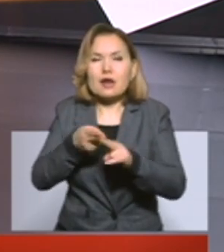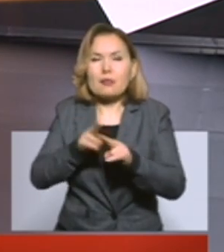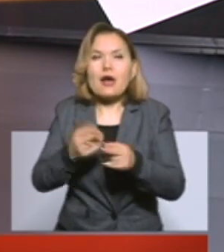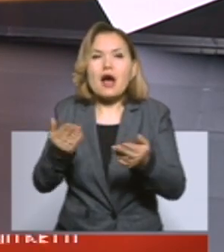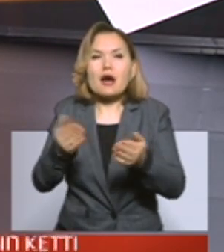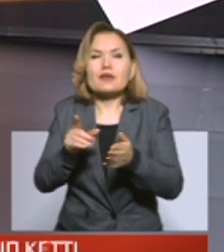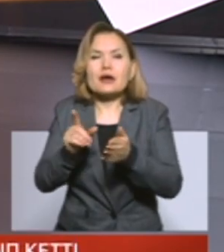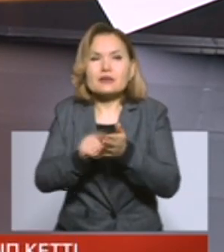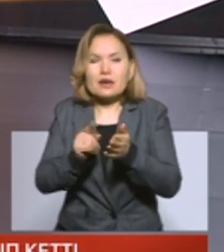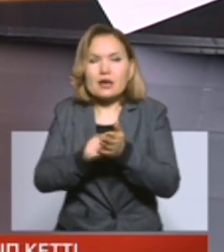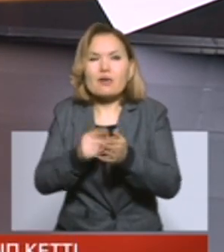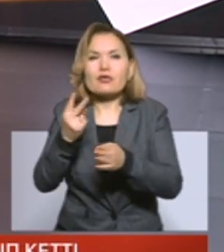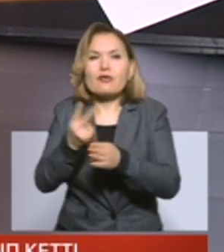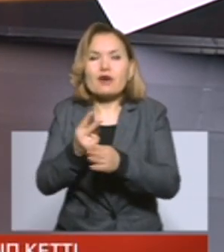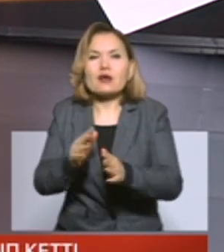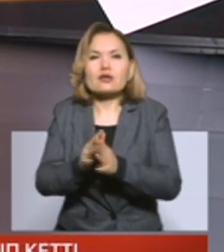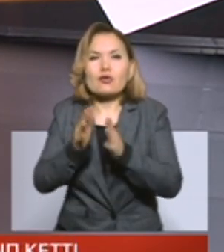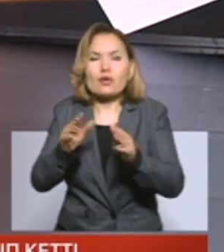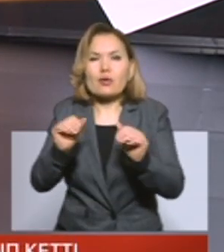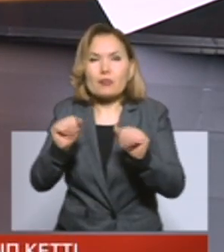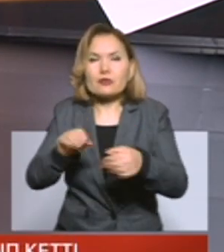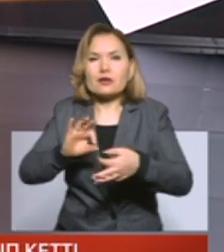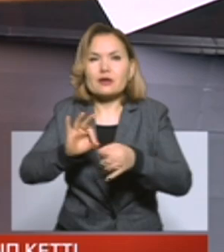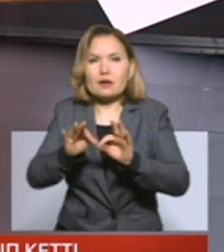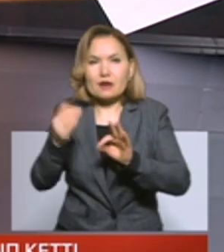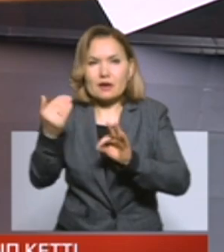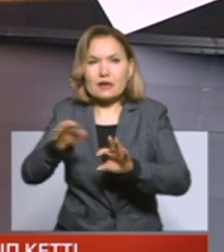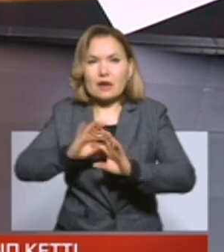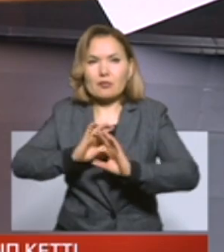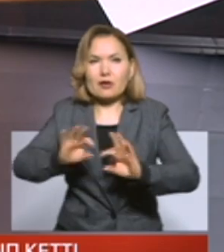жағдайда зейнетақыны еселеп алуға болады? Тілшіміз айтсын.